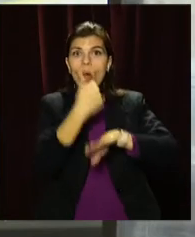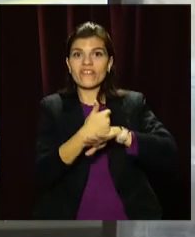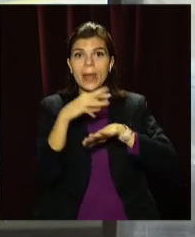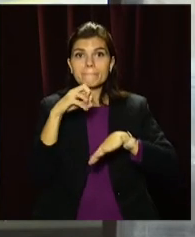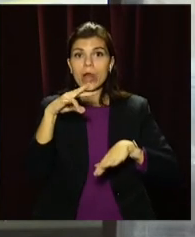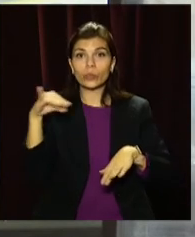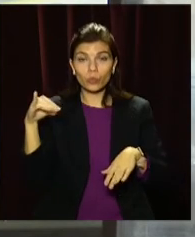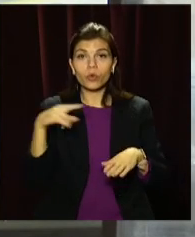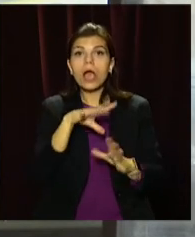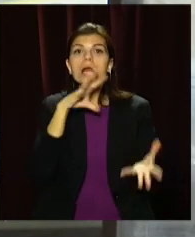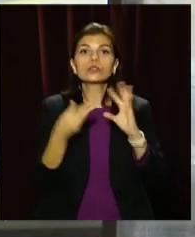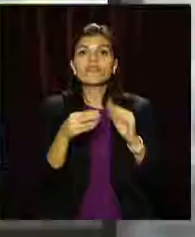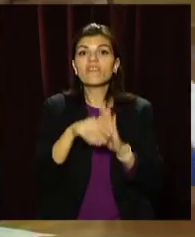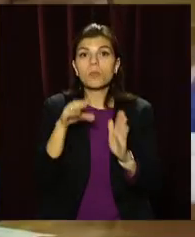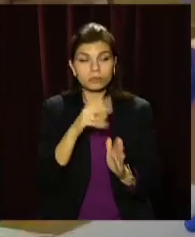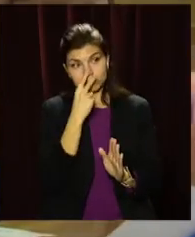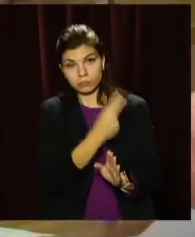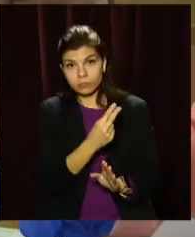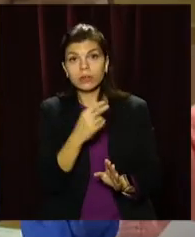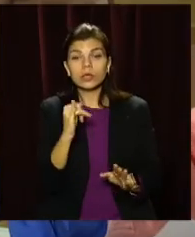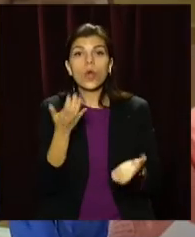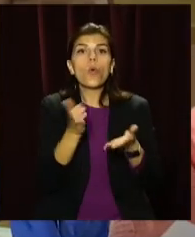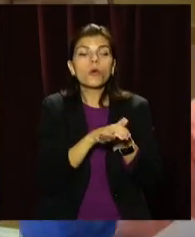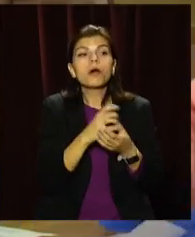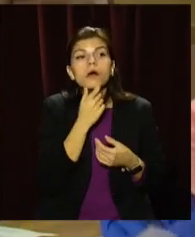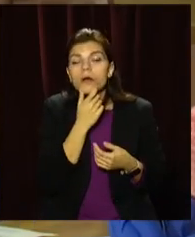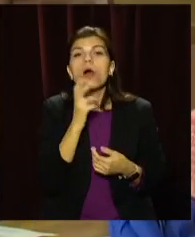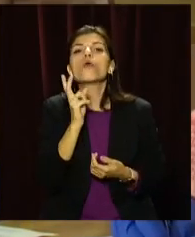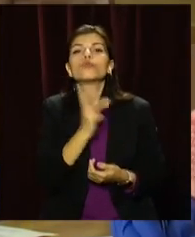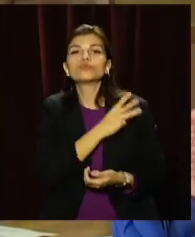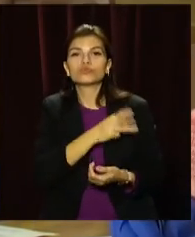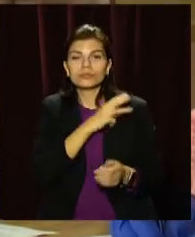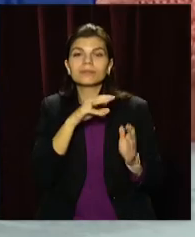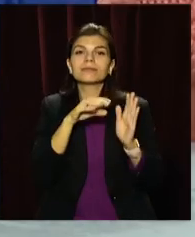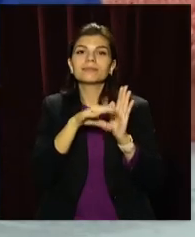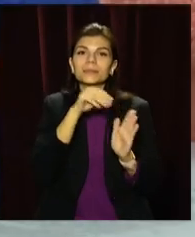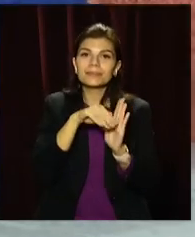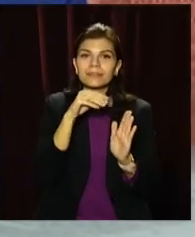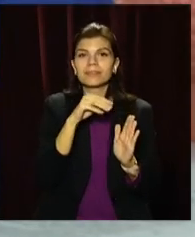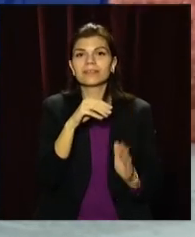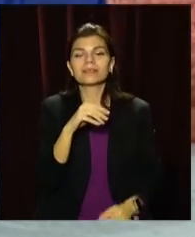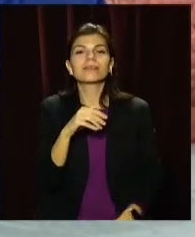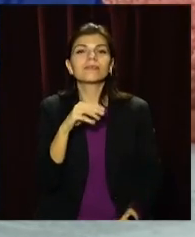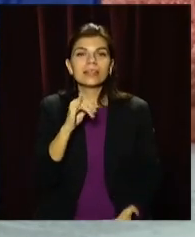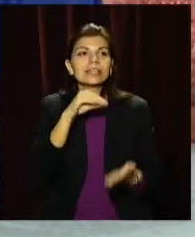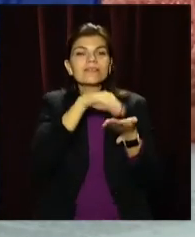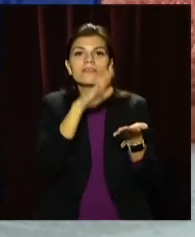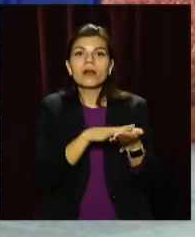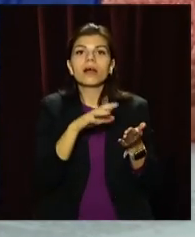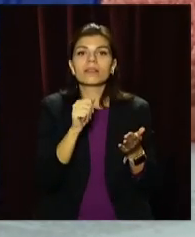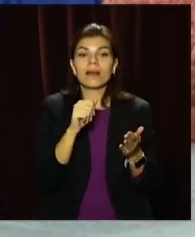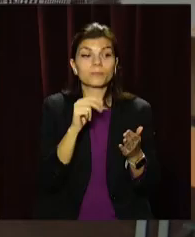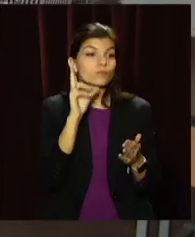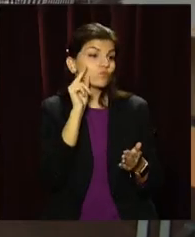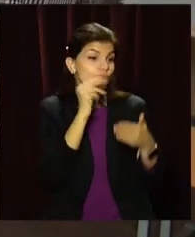можна вибрати результати виборів, а також ознайомитися з кандидатами, партіями і підписатися на календар виборів.